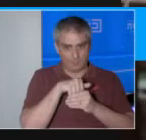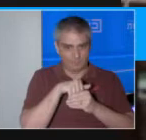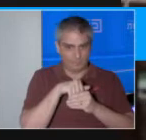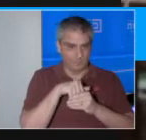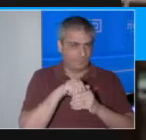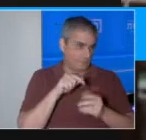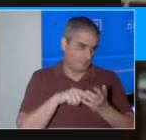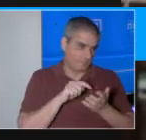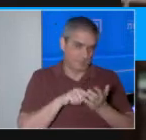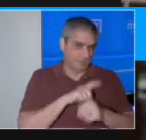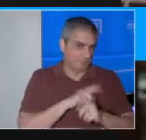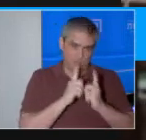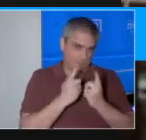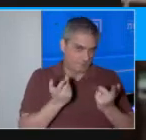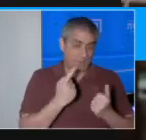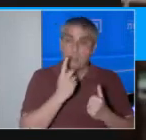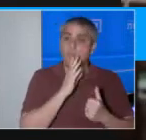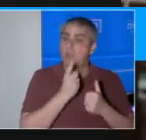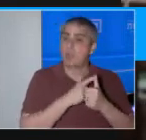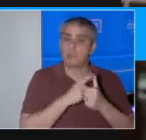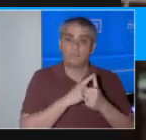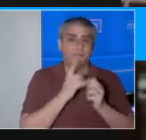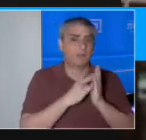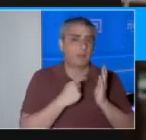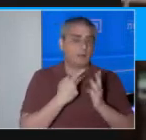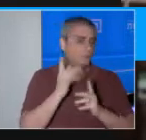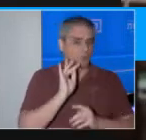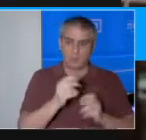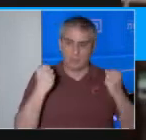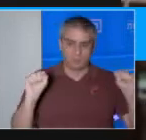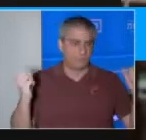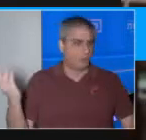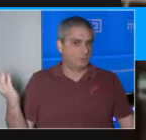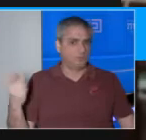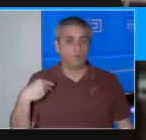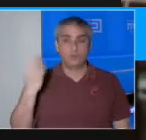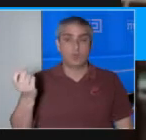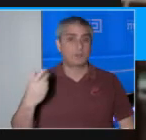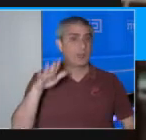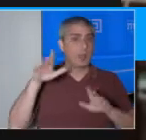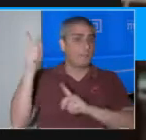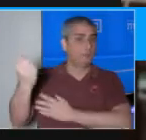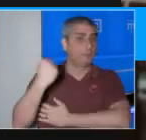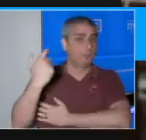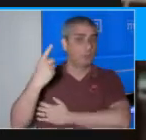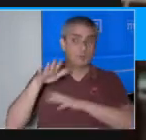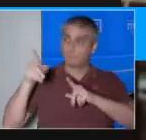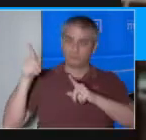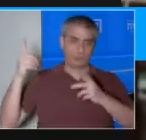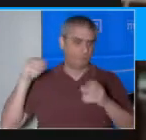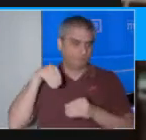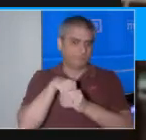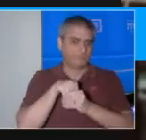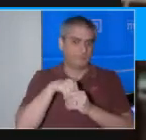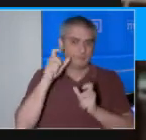הזמן. בעיה אחת זה שהחוק הזה הוא אנטי-דמוקרטי בעליל, הוא בעצם מסמיך את הממשלה, ועוד ממשלה